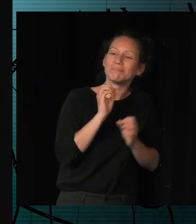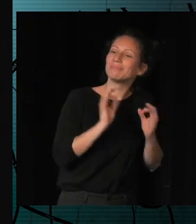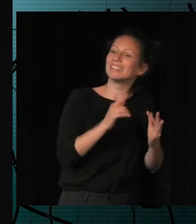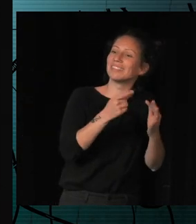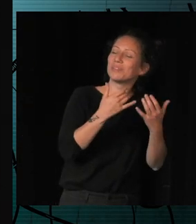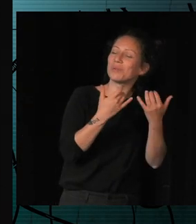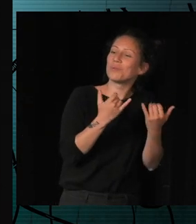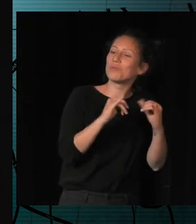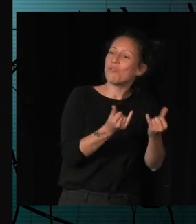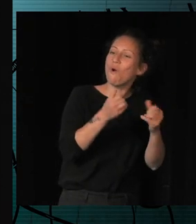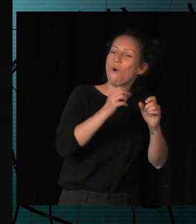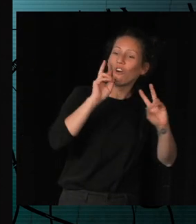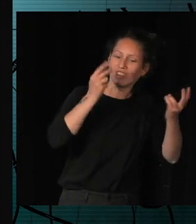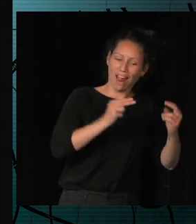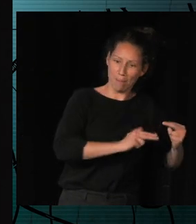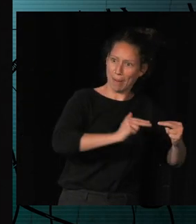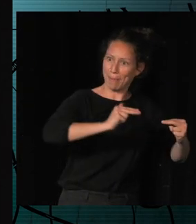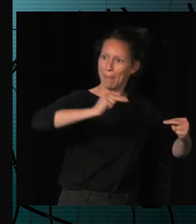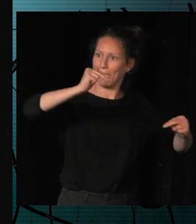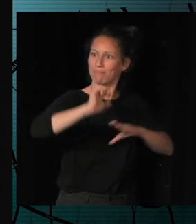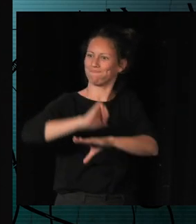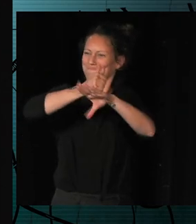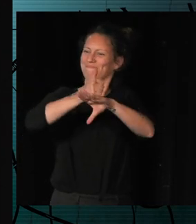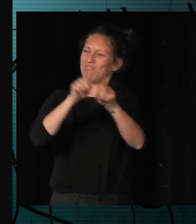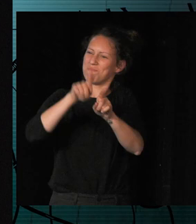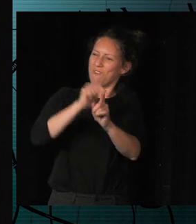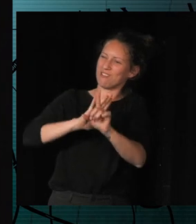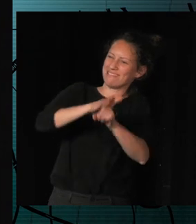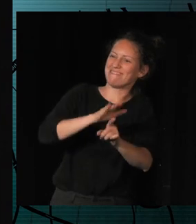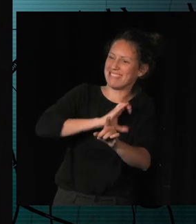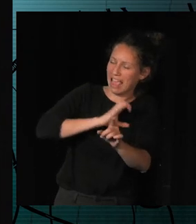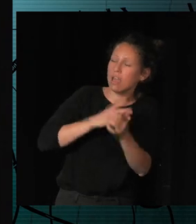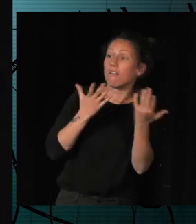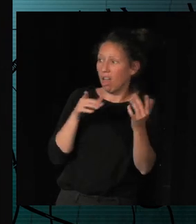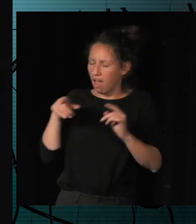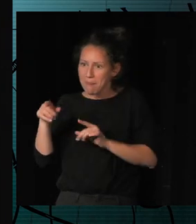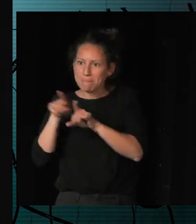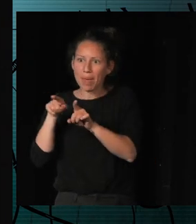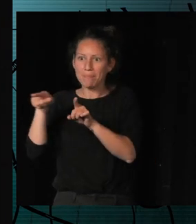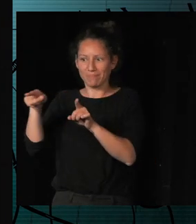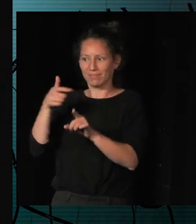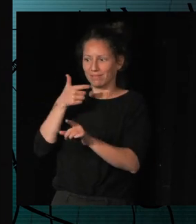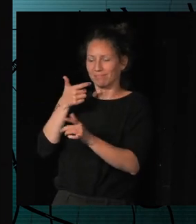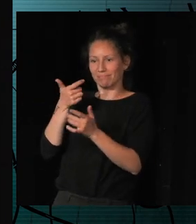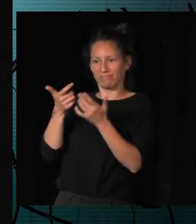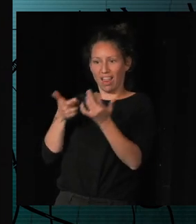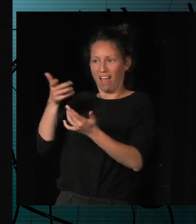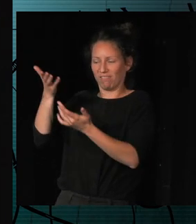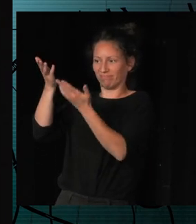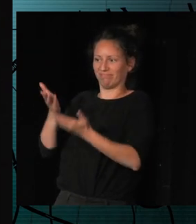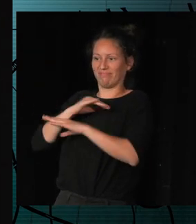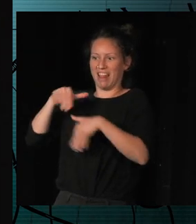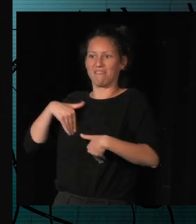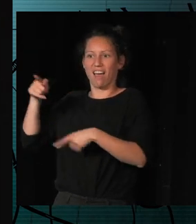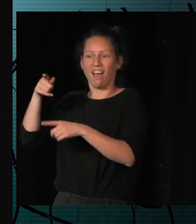et euh bah ouais immédiatement on l'identifie comme oh AG grouourou la méchante et ben quand elle meurt on est content et c'est tout quoi il y a pas de il y a pas